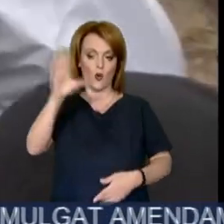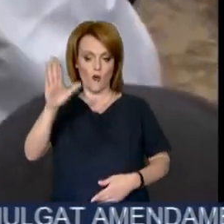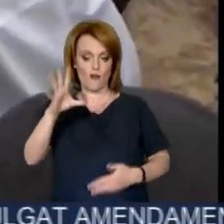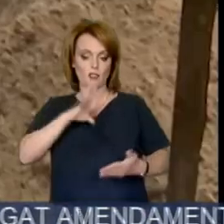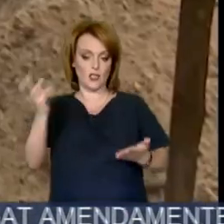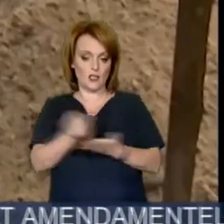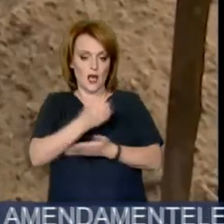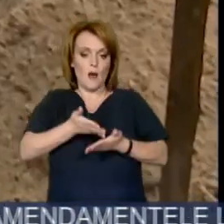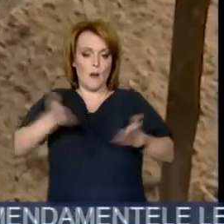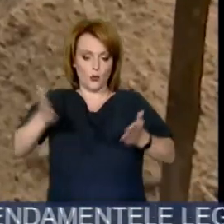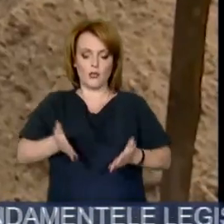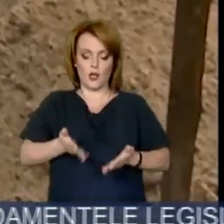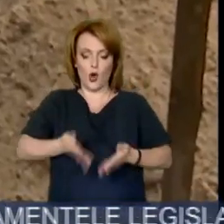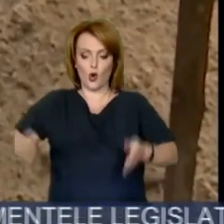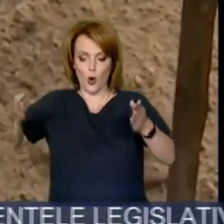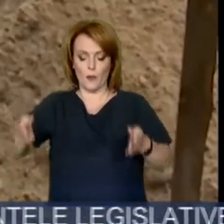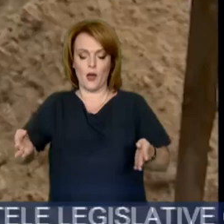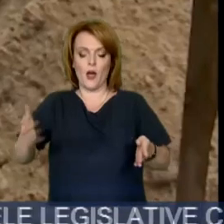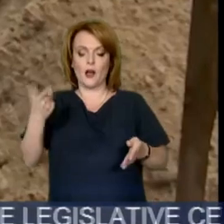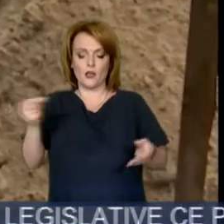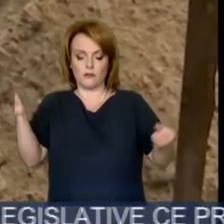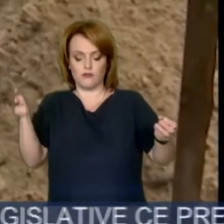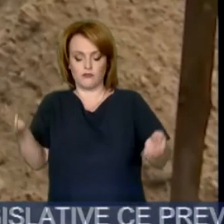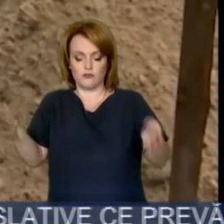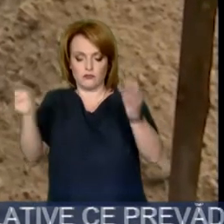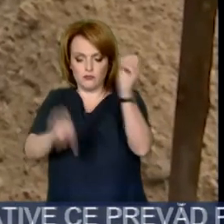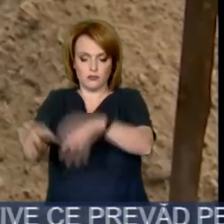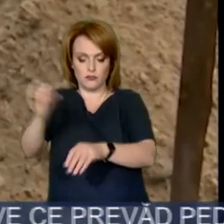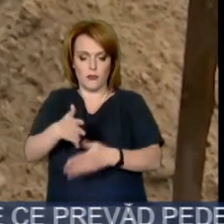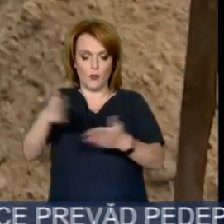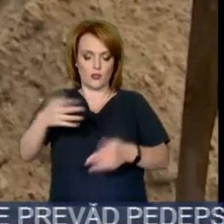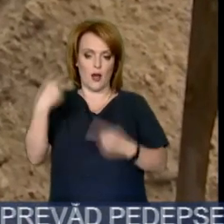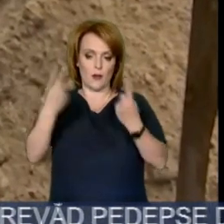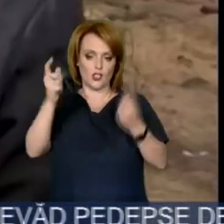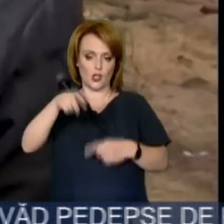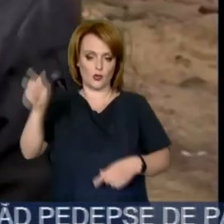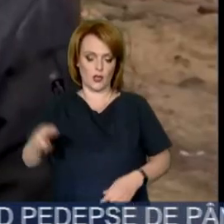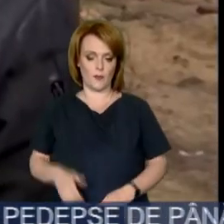au fost găsite mai multe gropi comune unde au fost îngropați majoritatea civilii